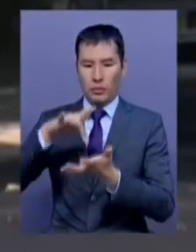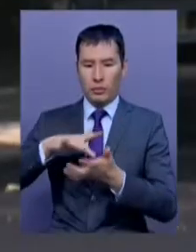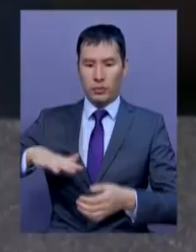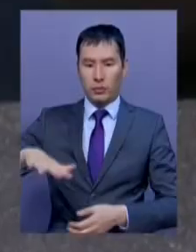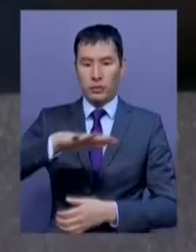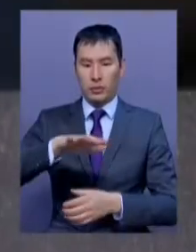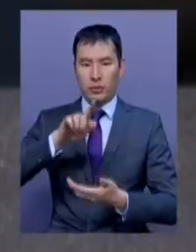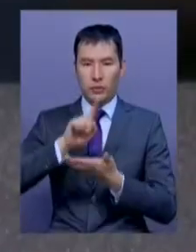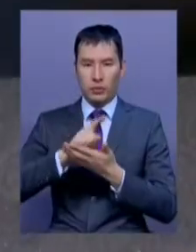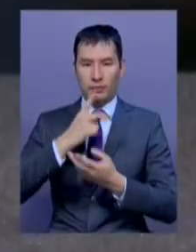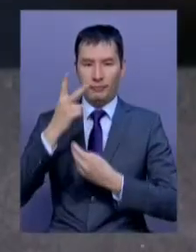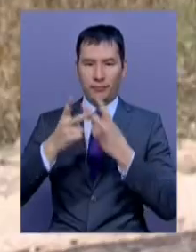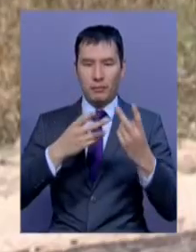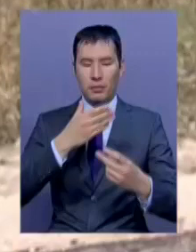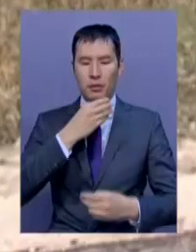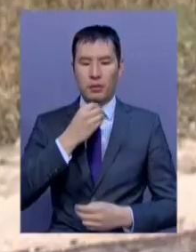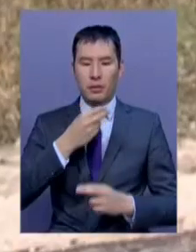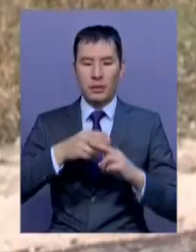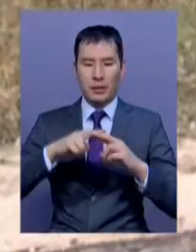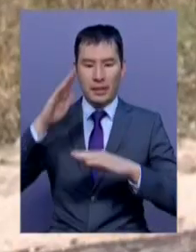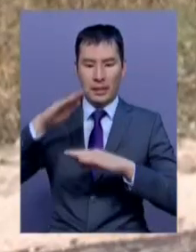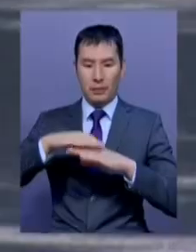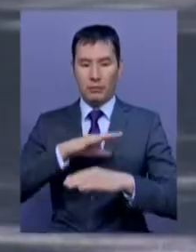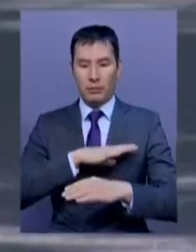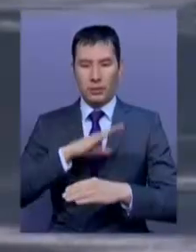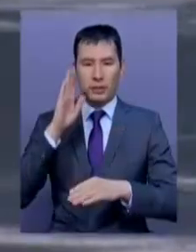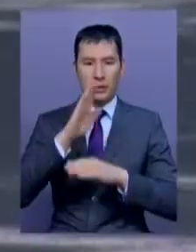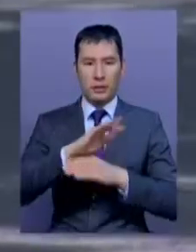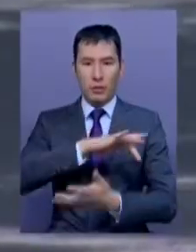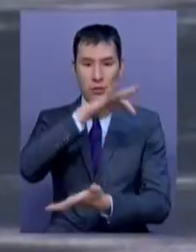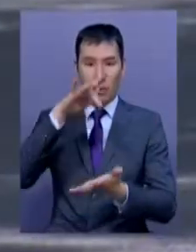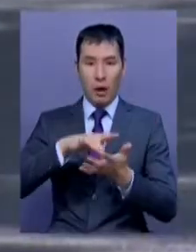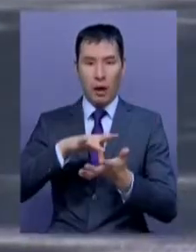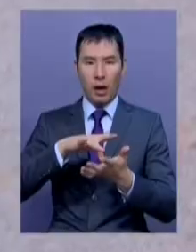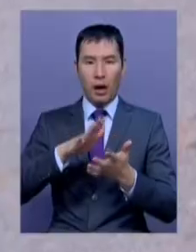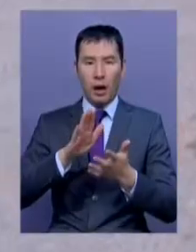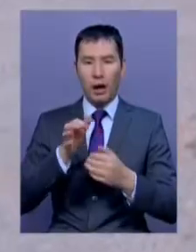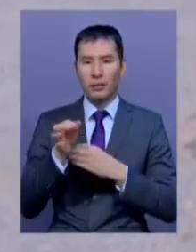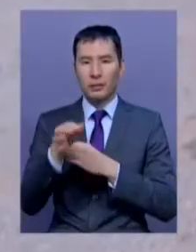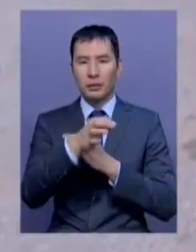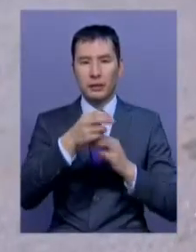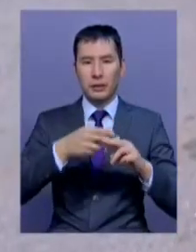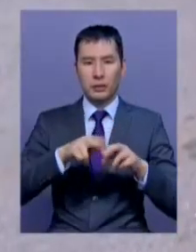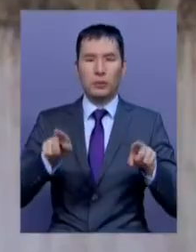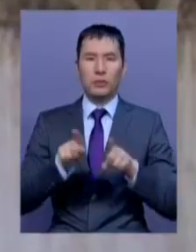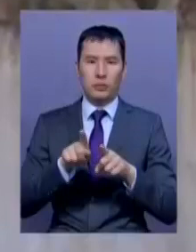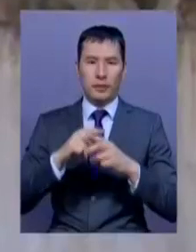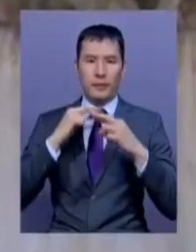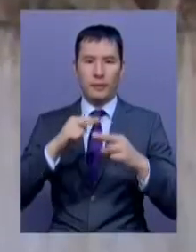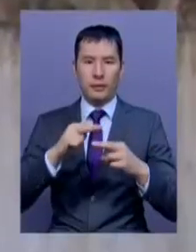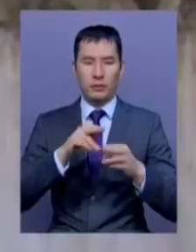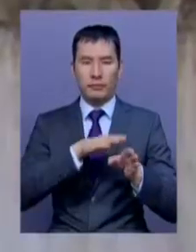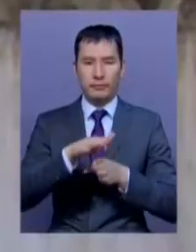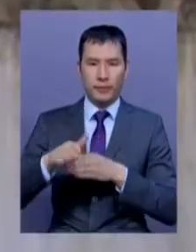айналуы тиіс. Бақытжан Сағынтаев бекіткен шетсіз қала тұжырымдамасы қалай жүзеге асып жатыр. Сымбат Ноғай тындырылып жатқан